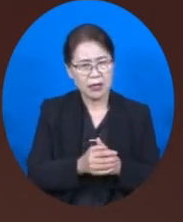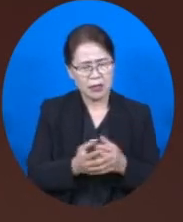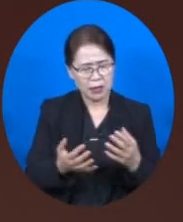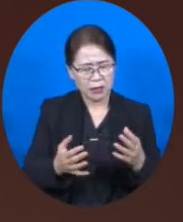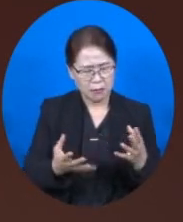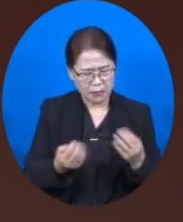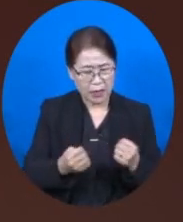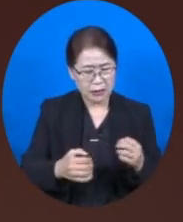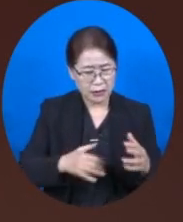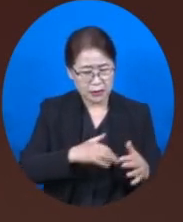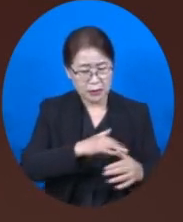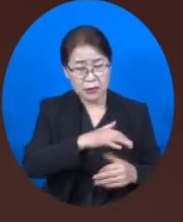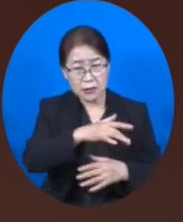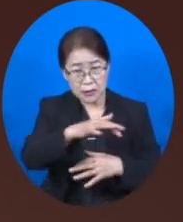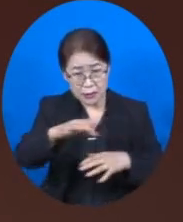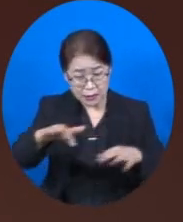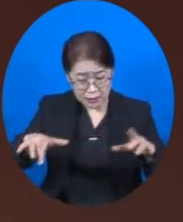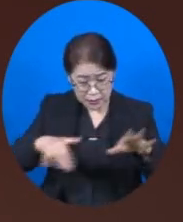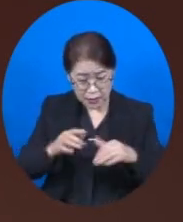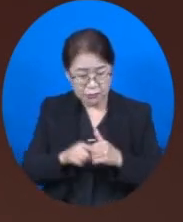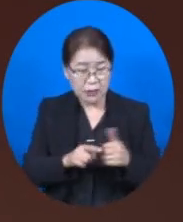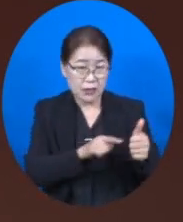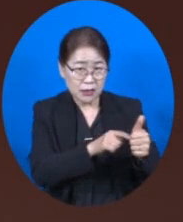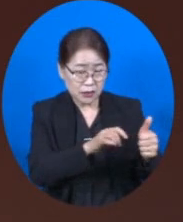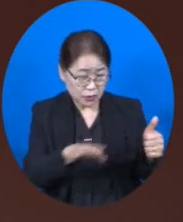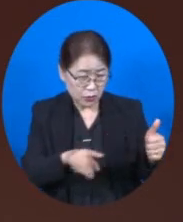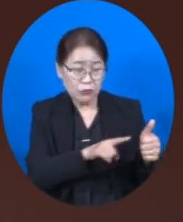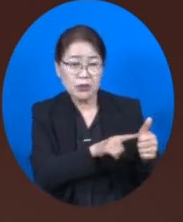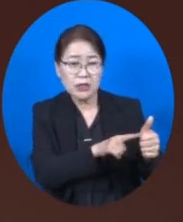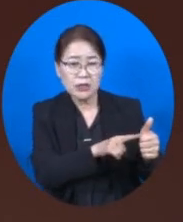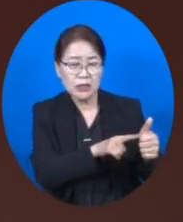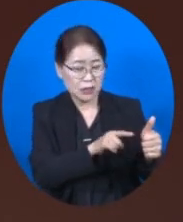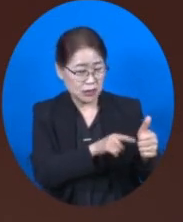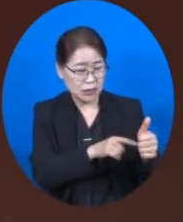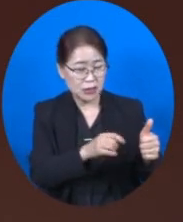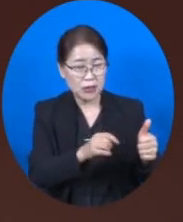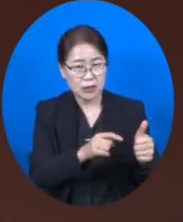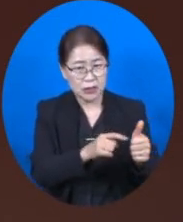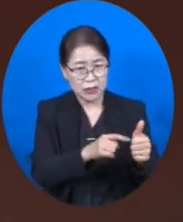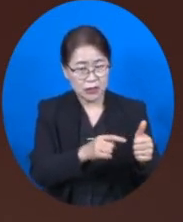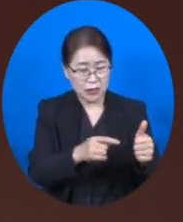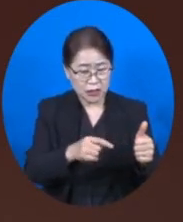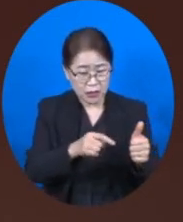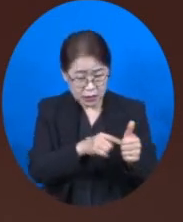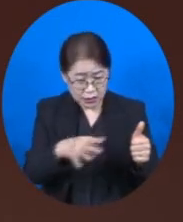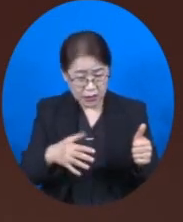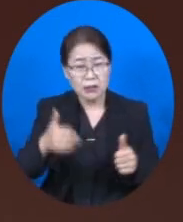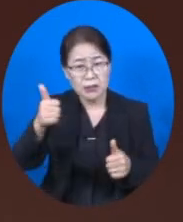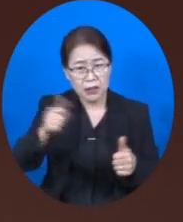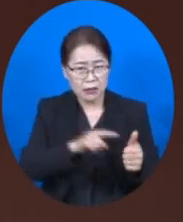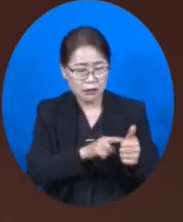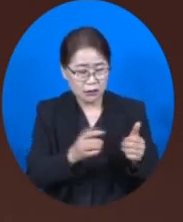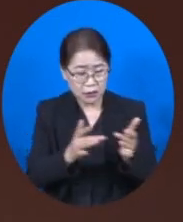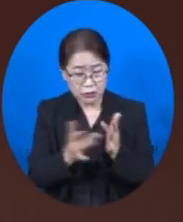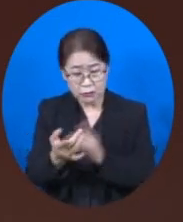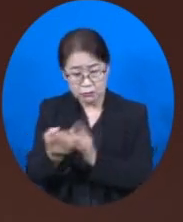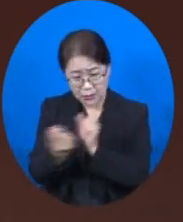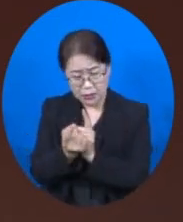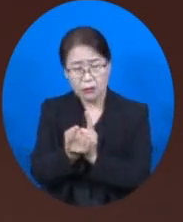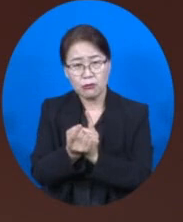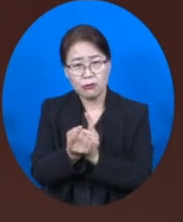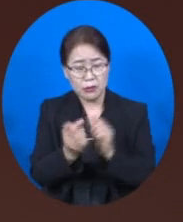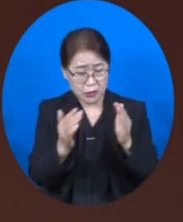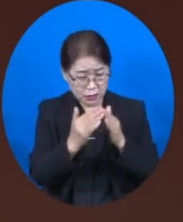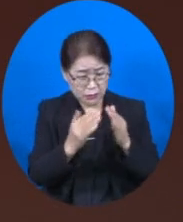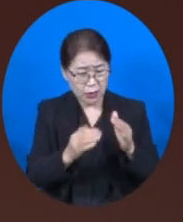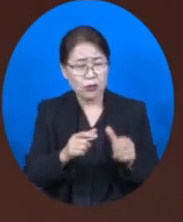저 여리고의 세류장인 여리고의 세무서장인 삭개오가 예수님을 만나서 그 집에